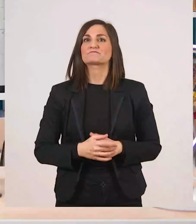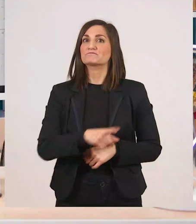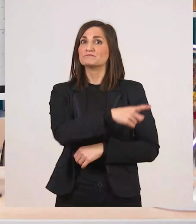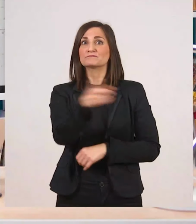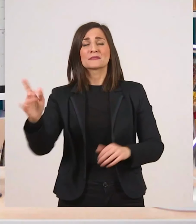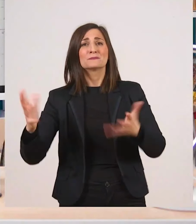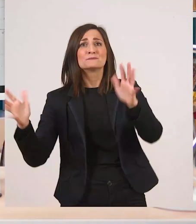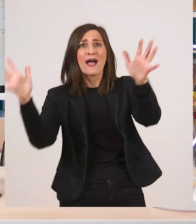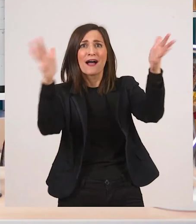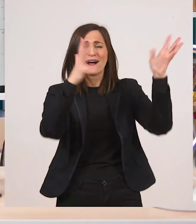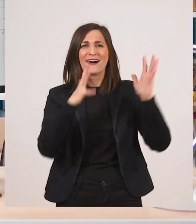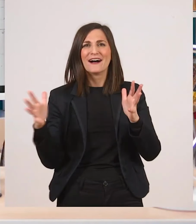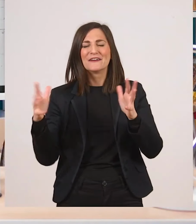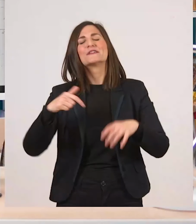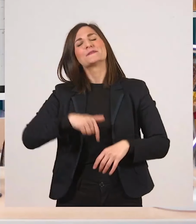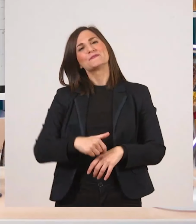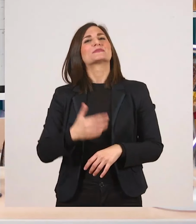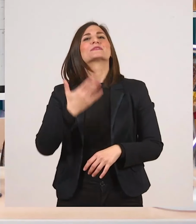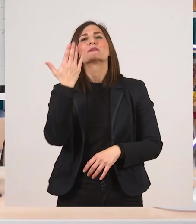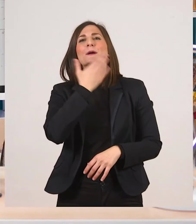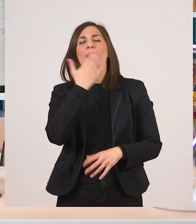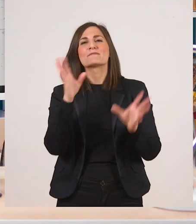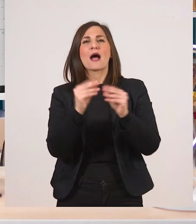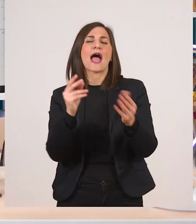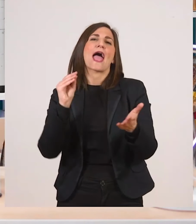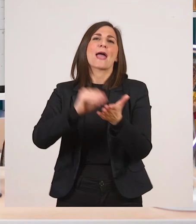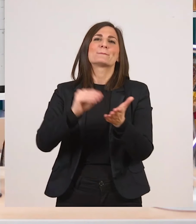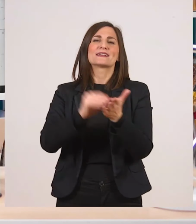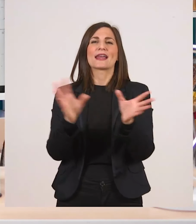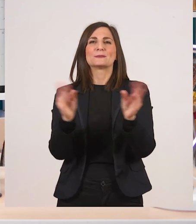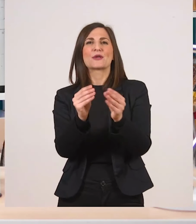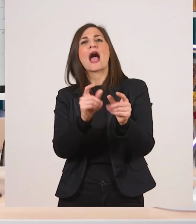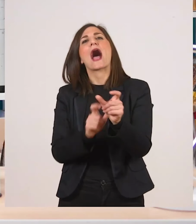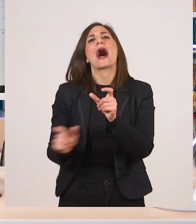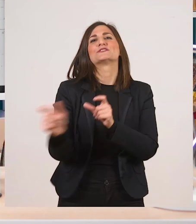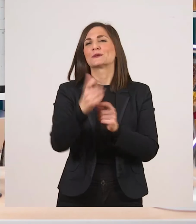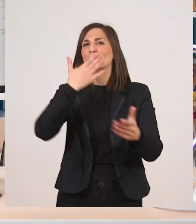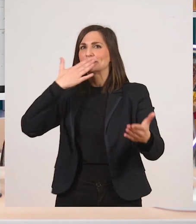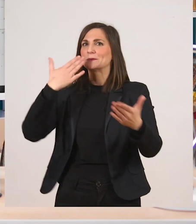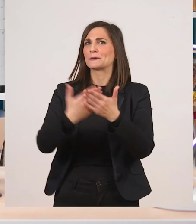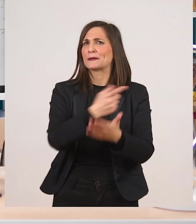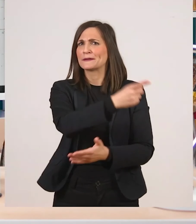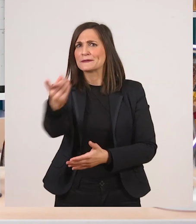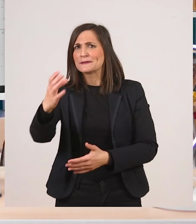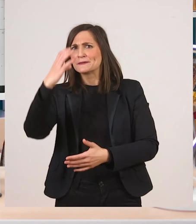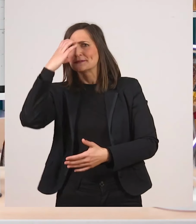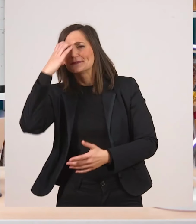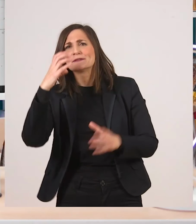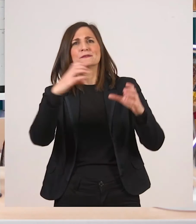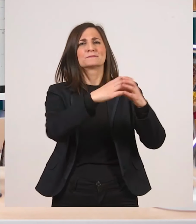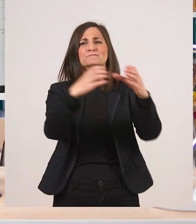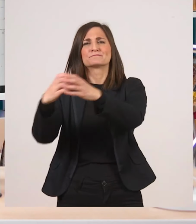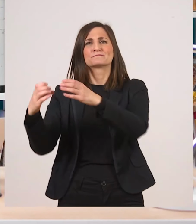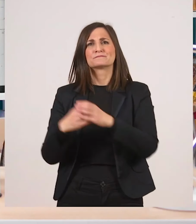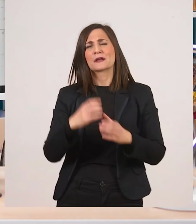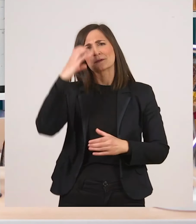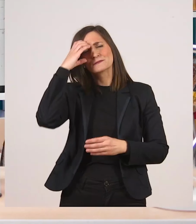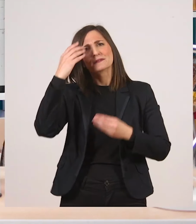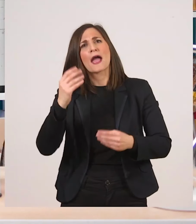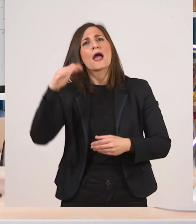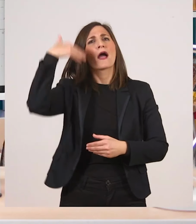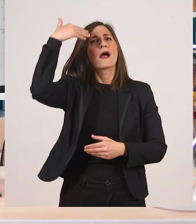Πολύ ωραία, μπράβο μας. Κάπου εδώ, παιδιά, τελειώσαμε και την επανάληψή μας στις αντωνυμίες. Πιστεύω να θυμηθήκατε τα είδη τους και την επόμενη φορά που θα